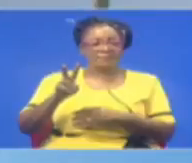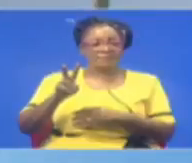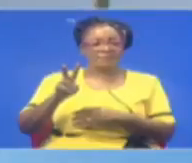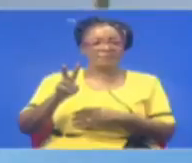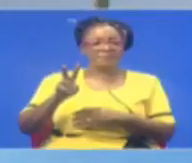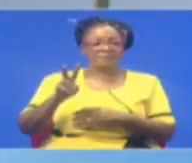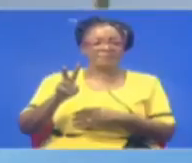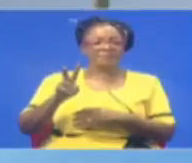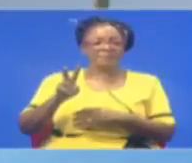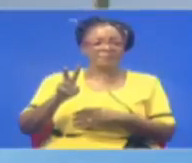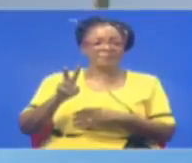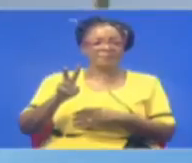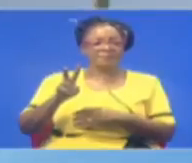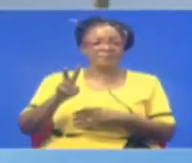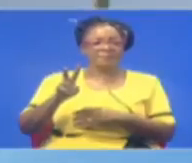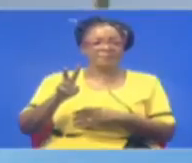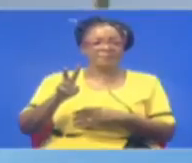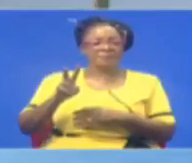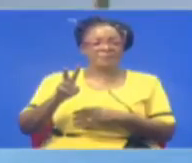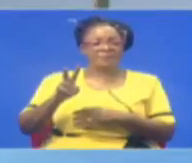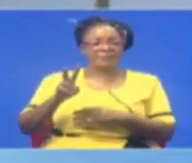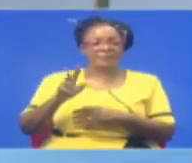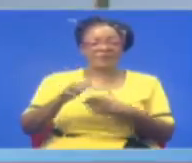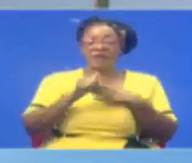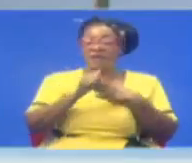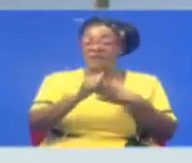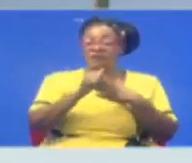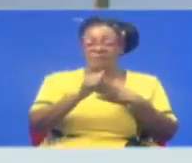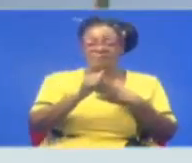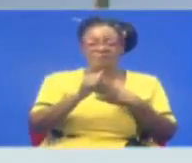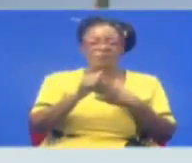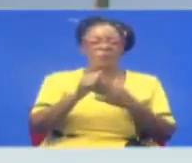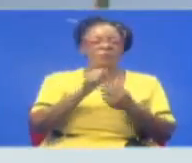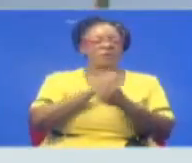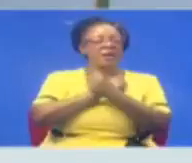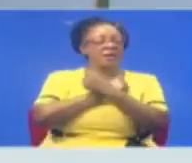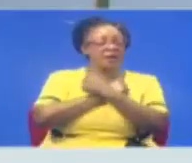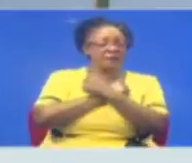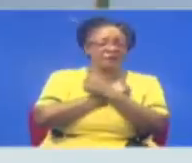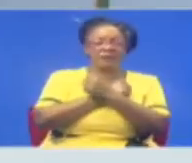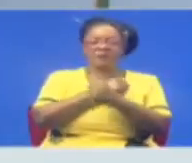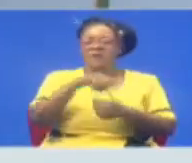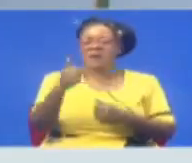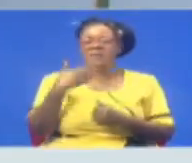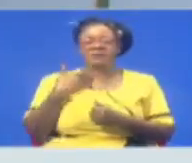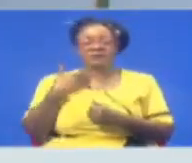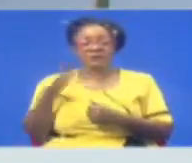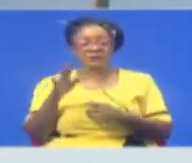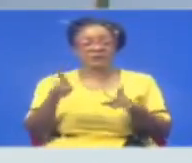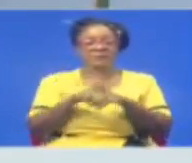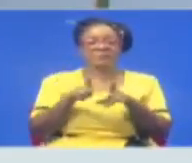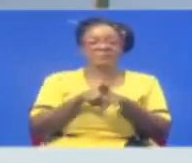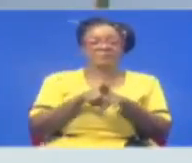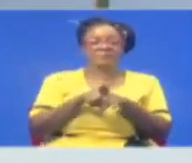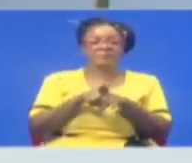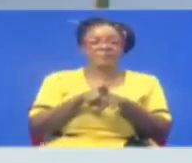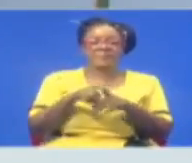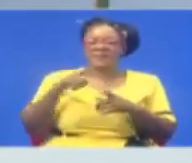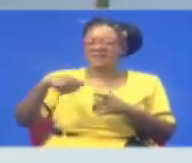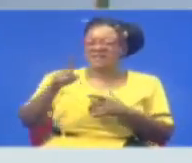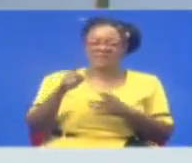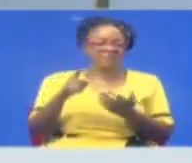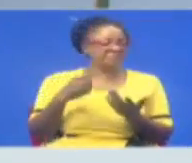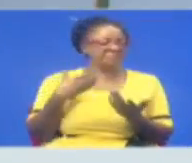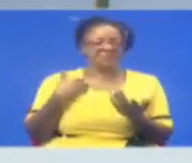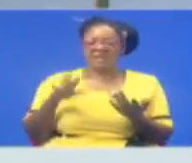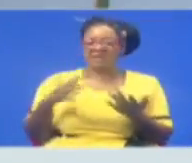Mtindo wa uongozi wa John Pombe Magufuli ulipendwa na kuchukiwa kwa kiwango sawa. Magufuli hakupenda utepetevu katika